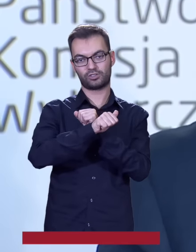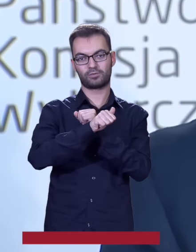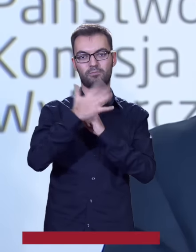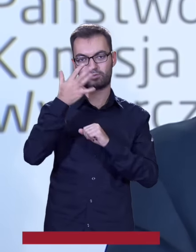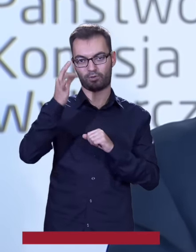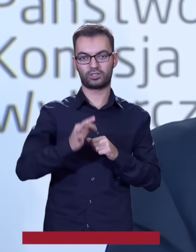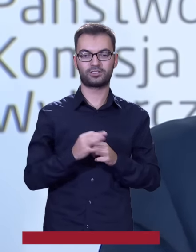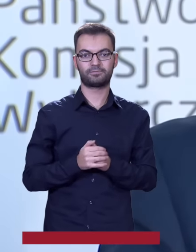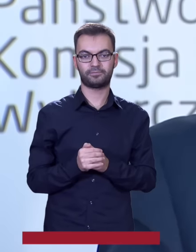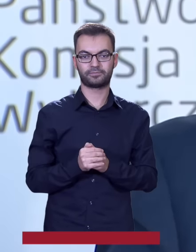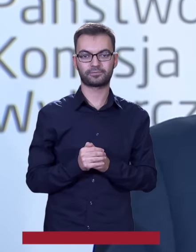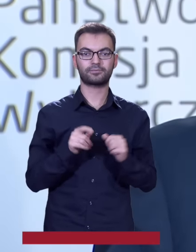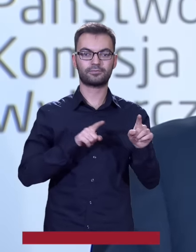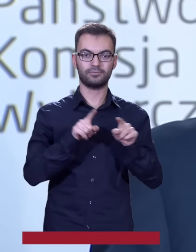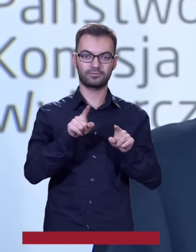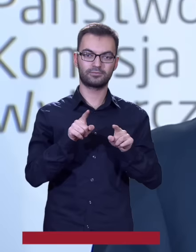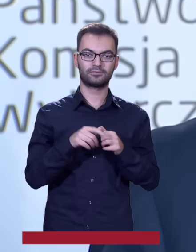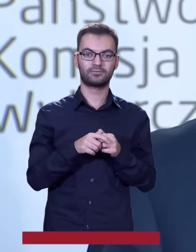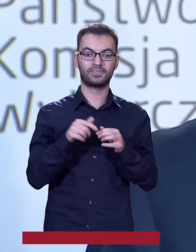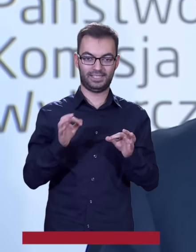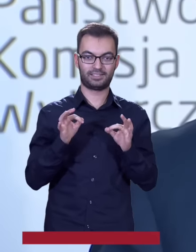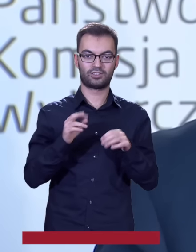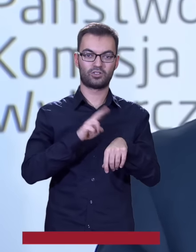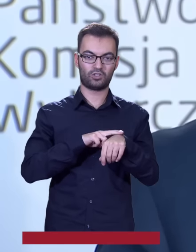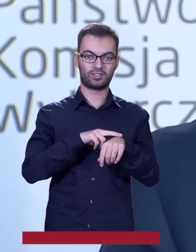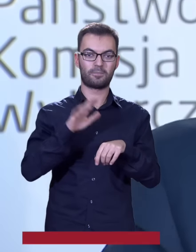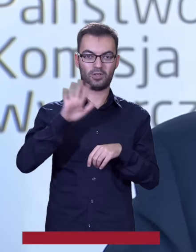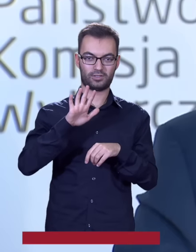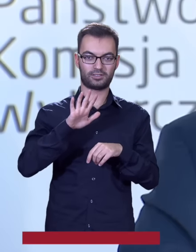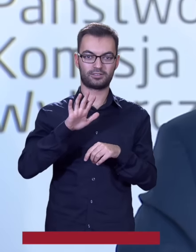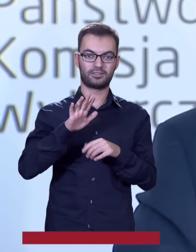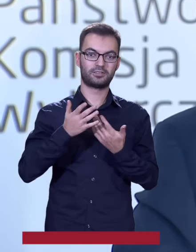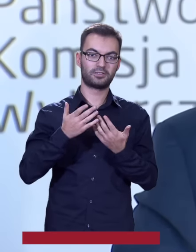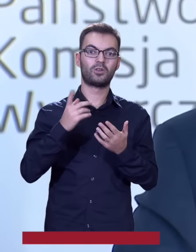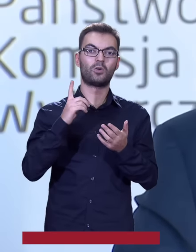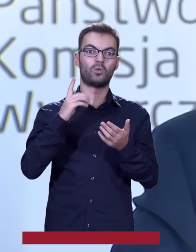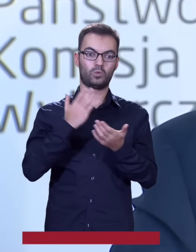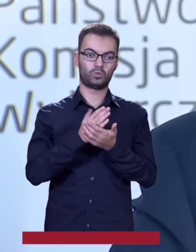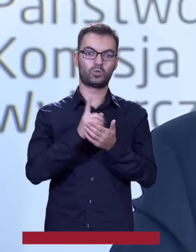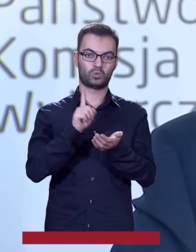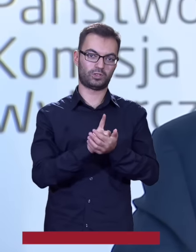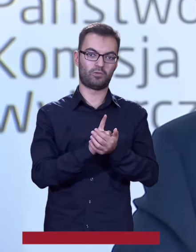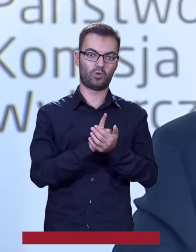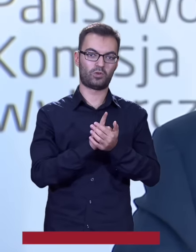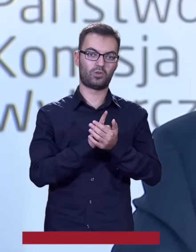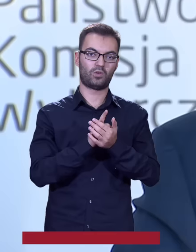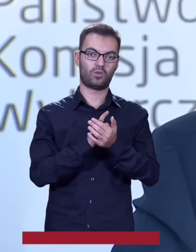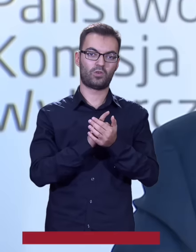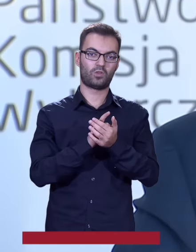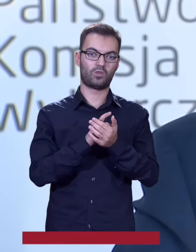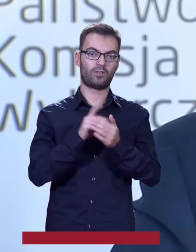39,65%. Czyli w tej chwili o godzinie 17 w zasadzie osiągnęła frekwencja w dniu